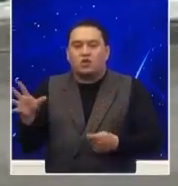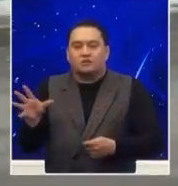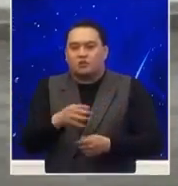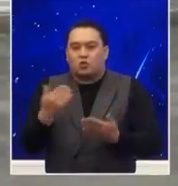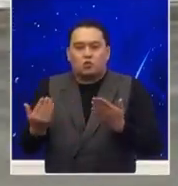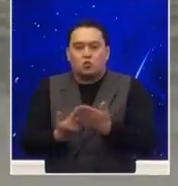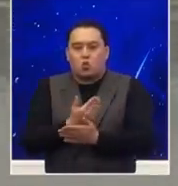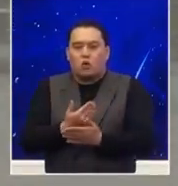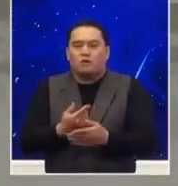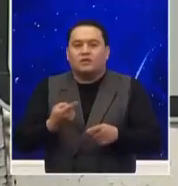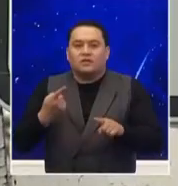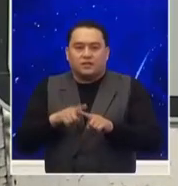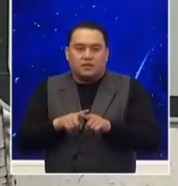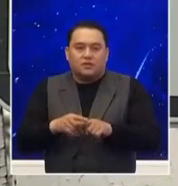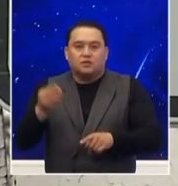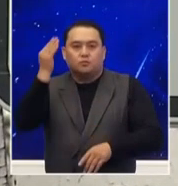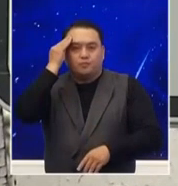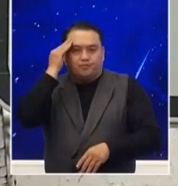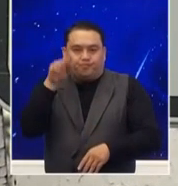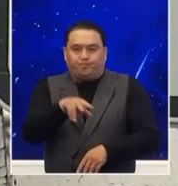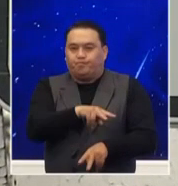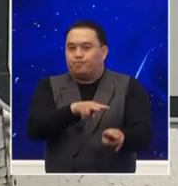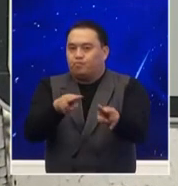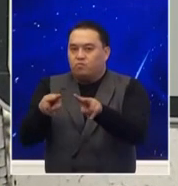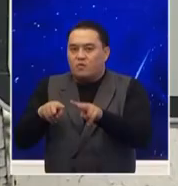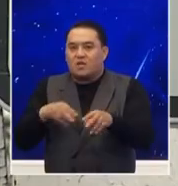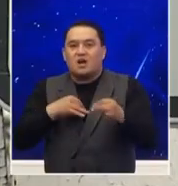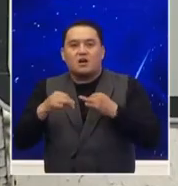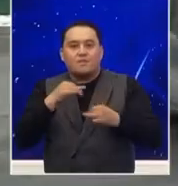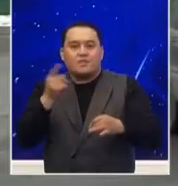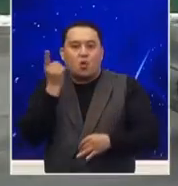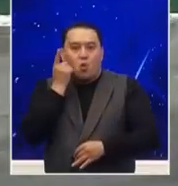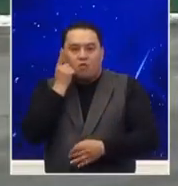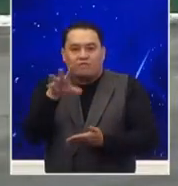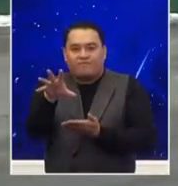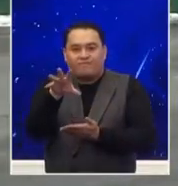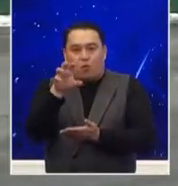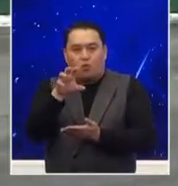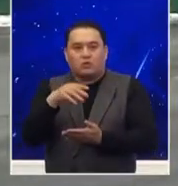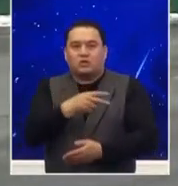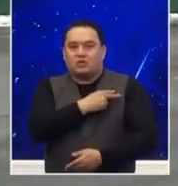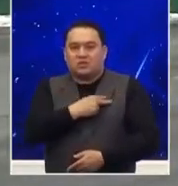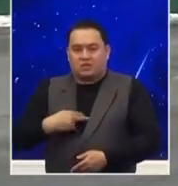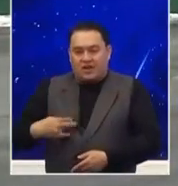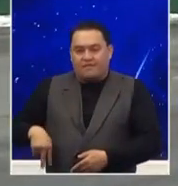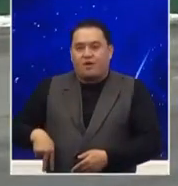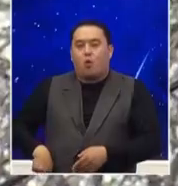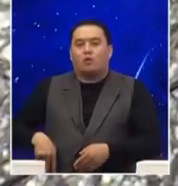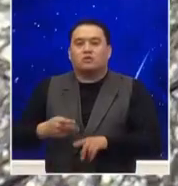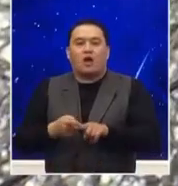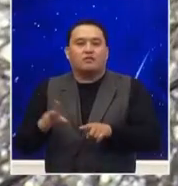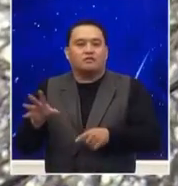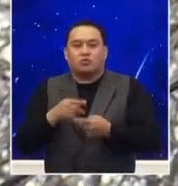новое слово в мире техники. Они способны фиксировать даже разговор водителя по мобильному телефону, не пристегнутый ремень безопасности, включая